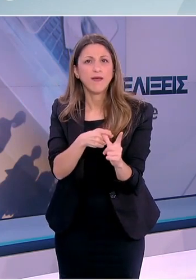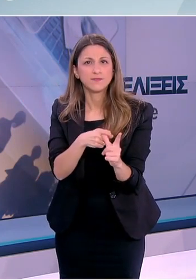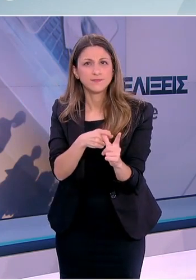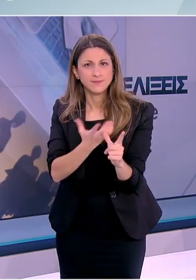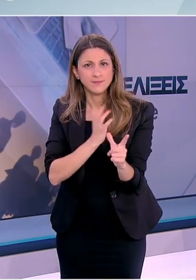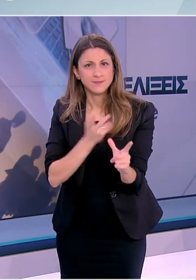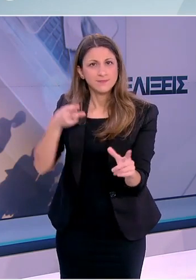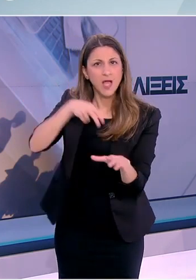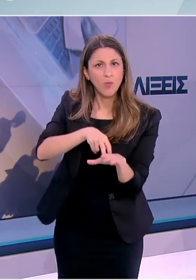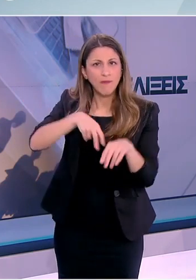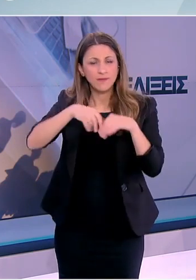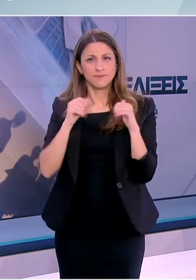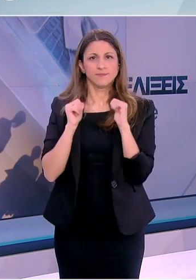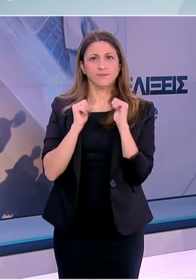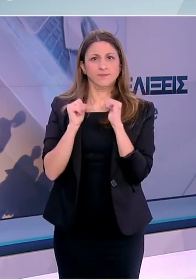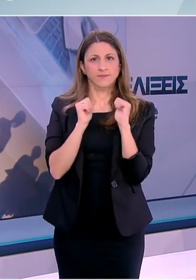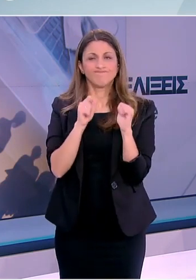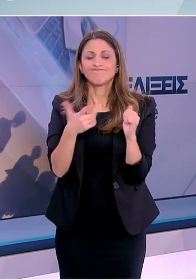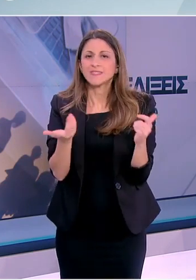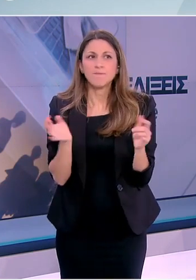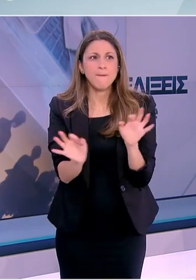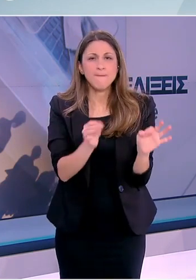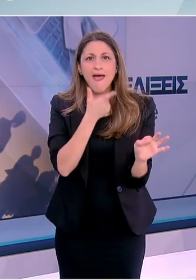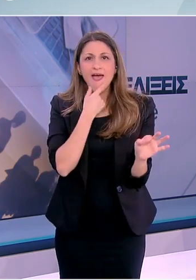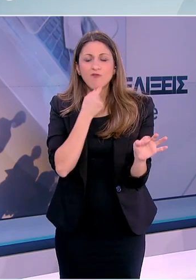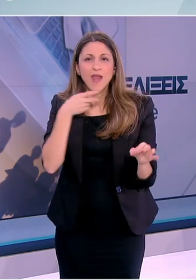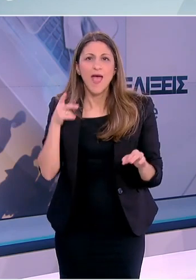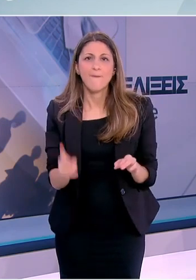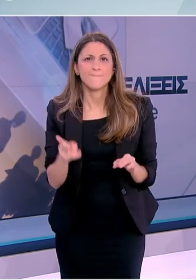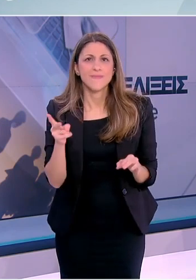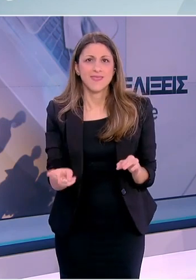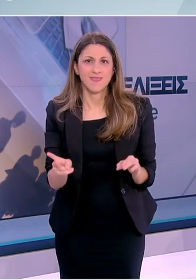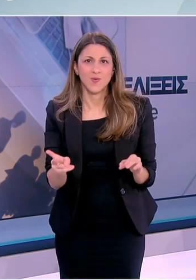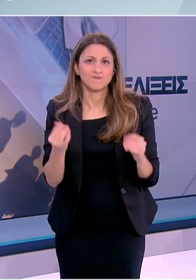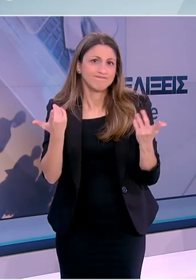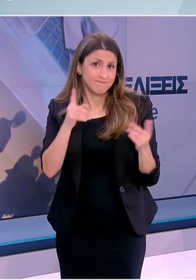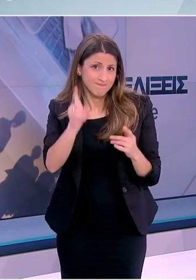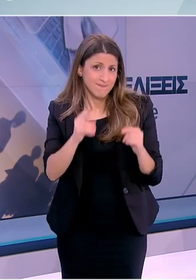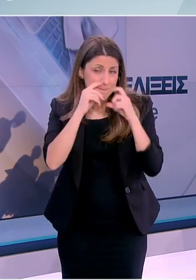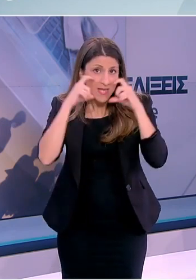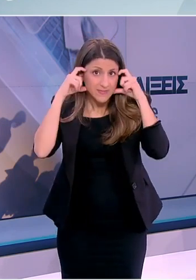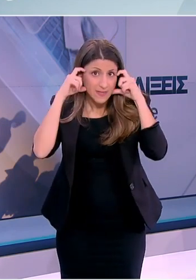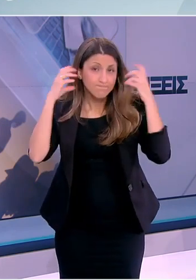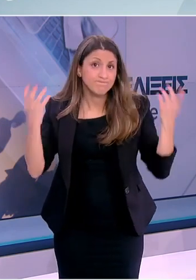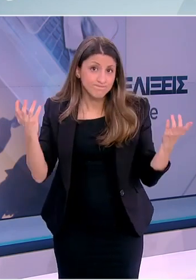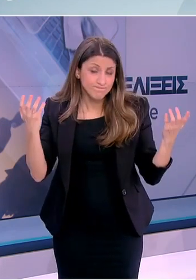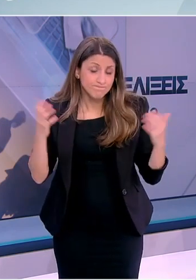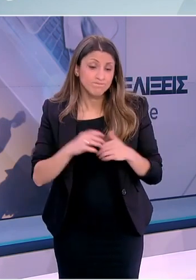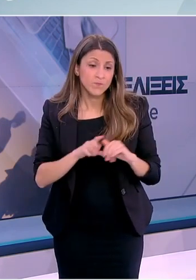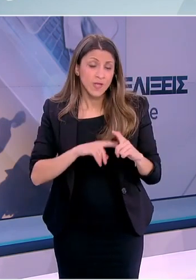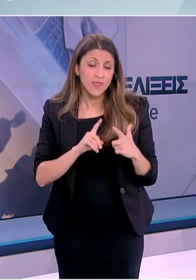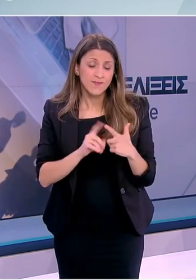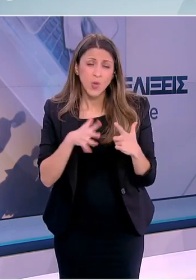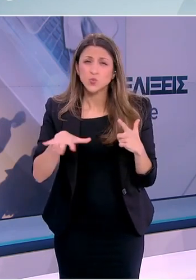full, και όταν είσαι σε αυτή τη φάση της άρσης των μέτρων, ή σε κάποιους